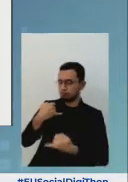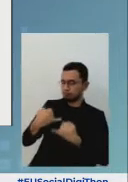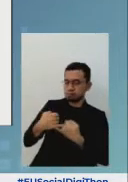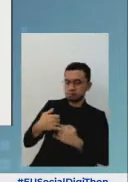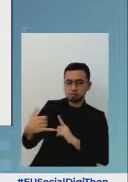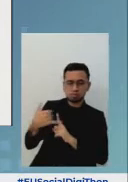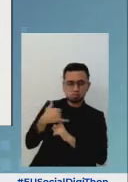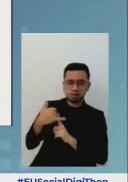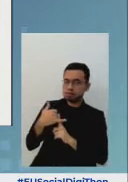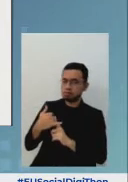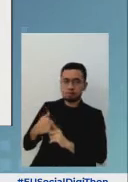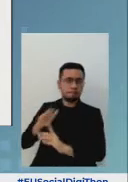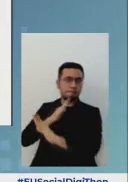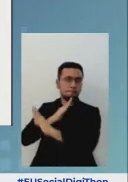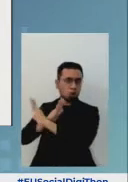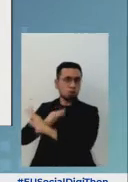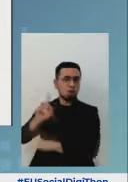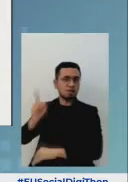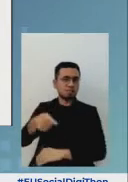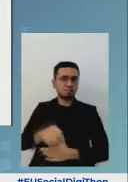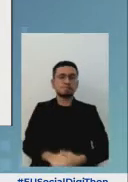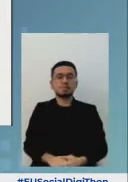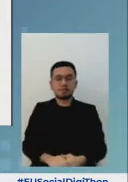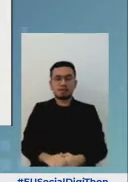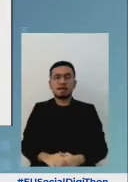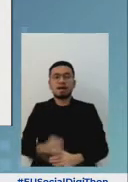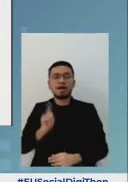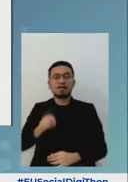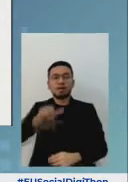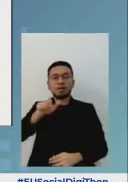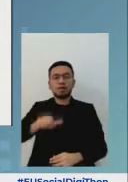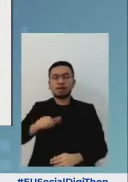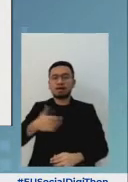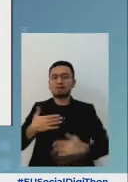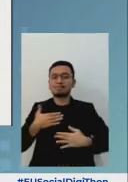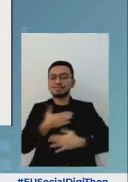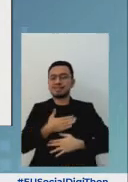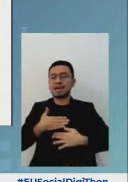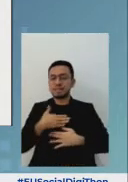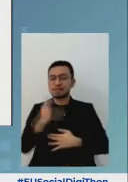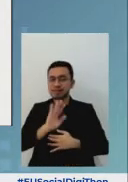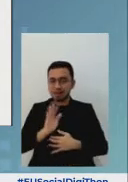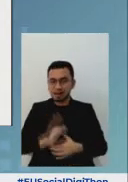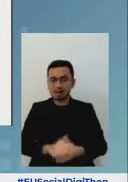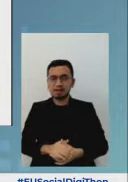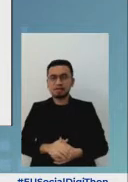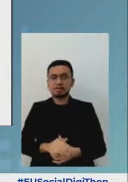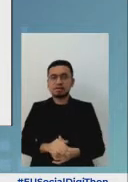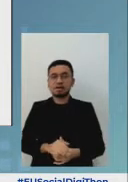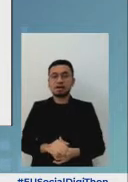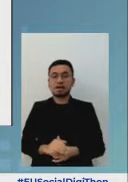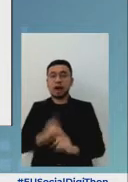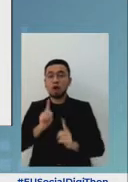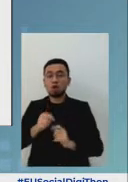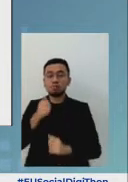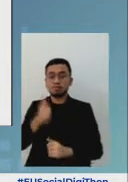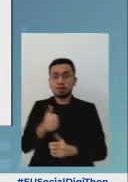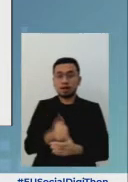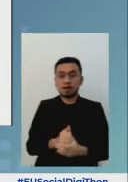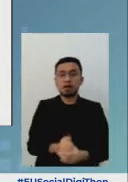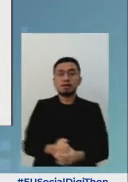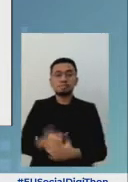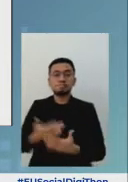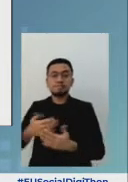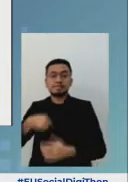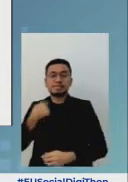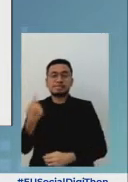dimanapun kalian berada, kalian harus nyaman. Ada orang yang nggak bikin nyaman, it's not your problem. Itu that person's problem. Ya. Block dia. Ya.